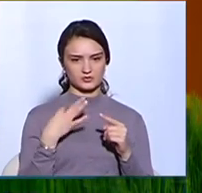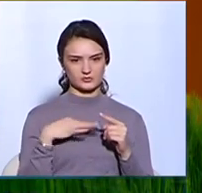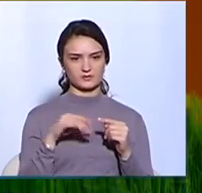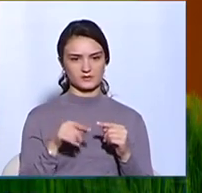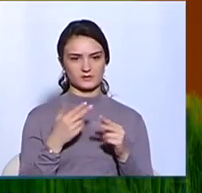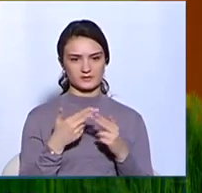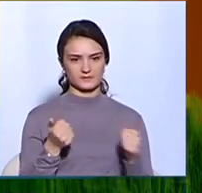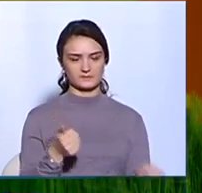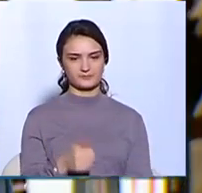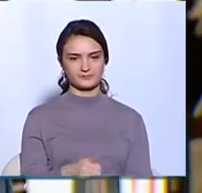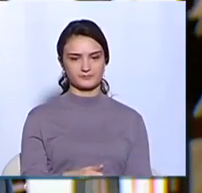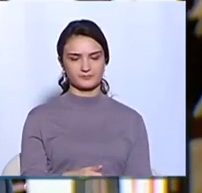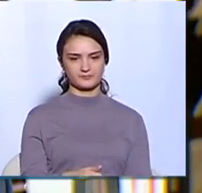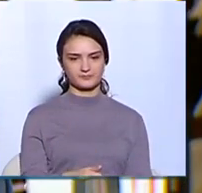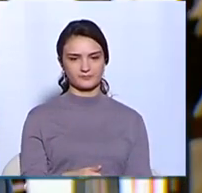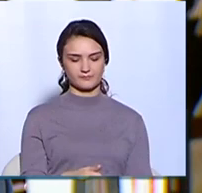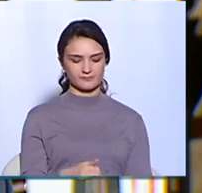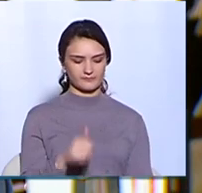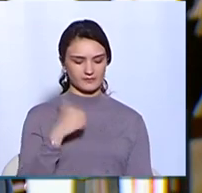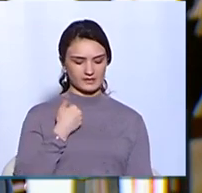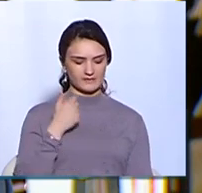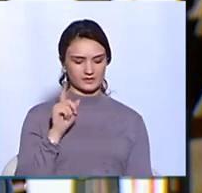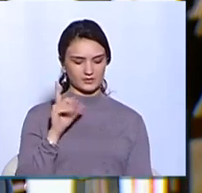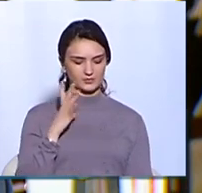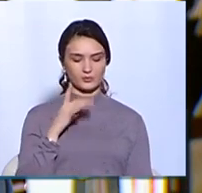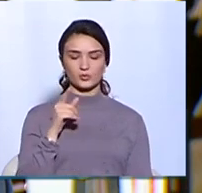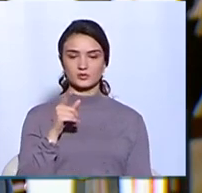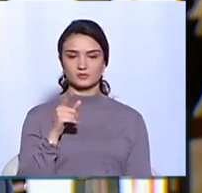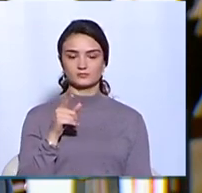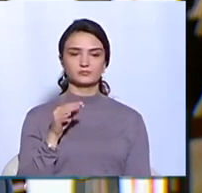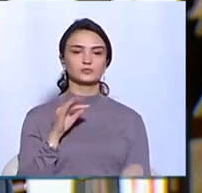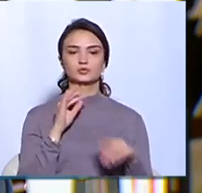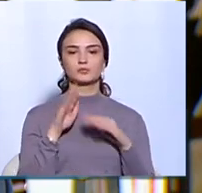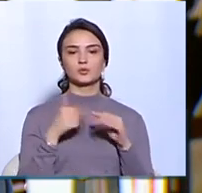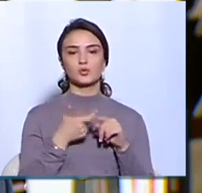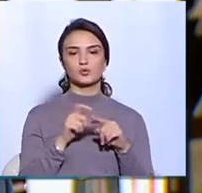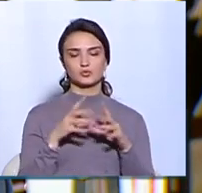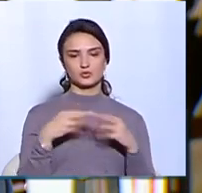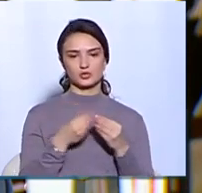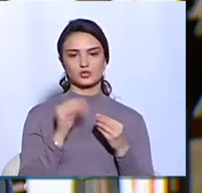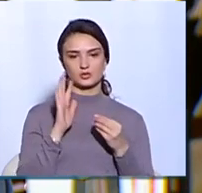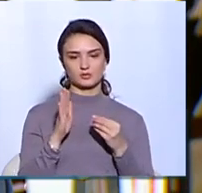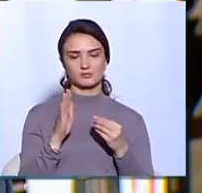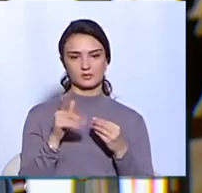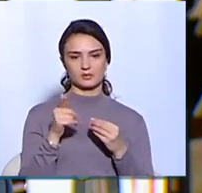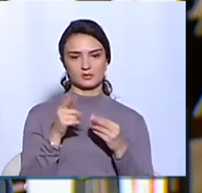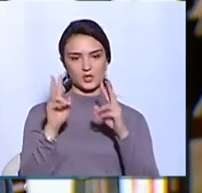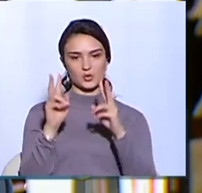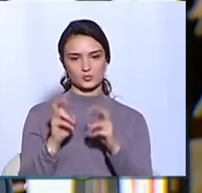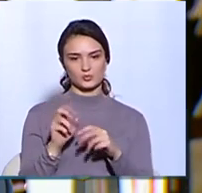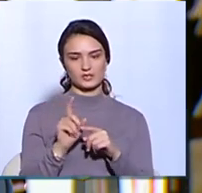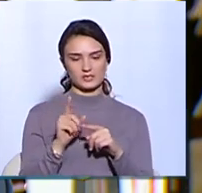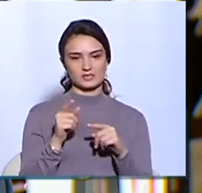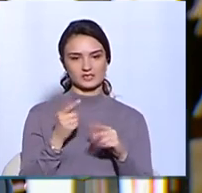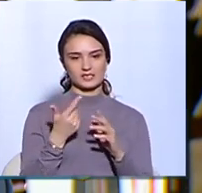გამოვლინდეს. რა თქმა უნდა, რა თქმა უნდა. აქ მთავარი არის, რომ დადგეს დიაგნოზი და შემდგომში ოჯახს უკვე გაეწევა შესაბამისი გენეტიკური კონსულტაცია,